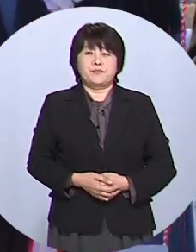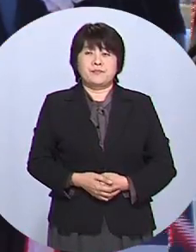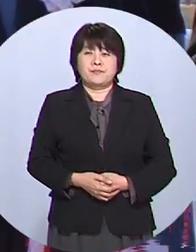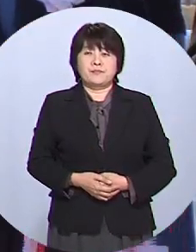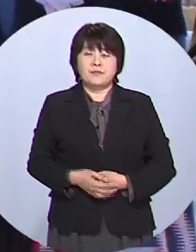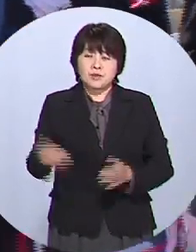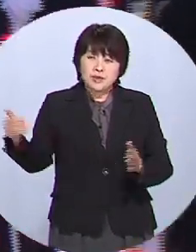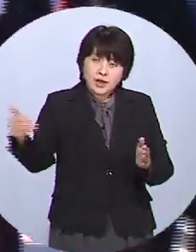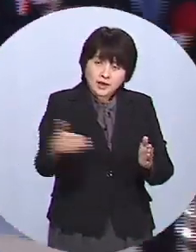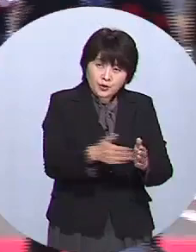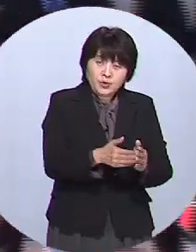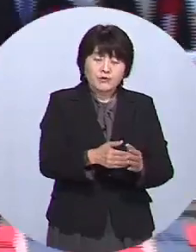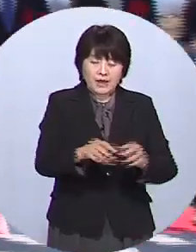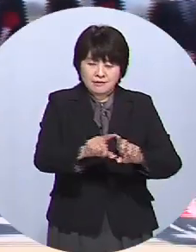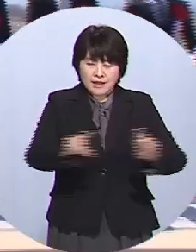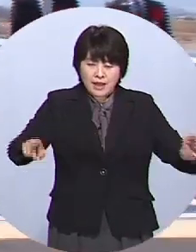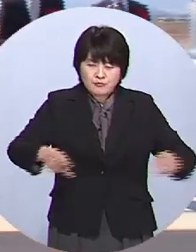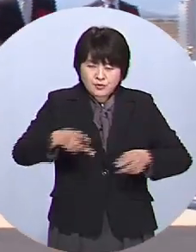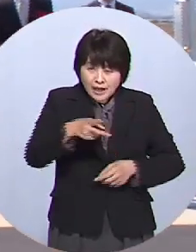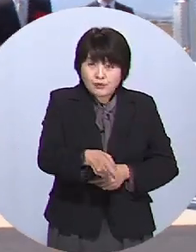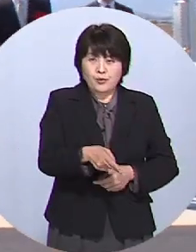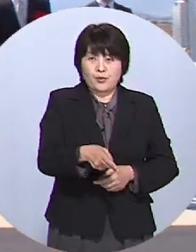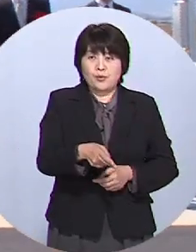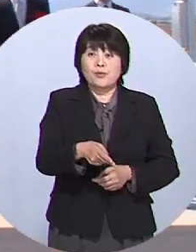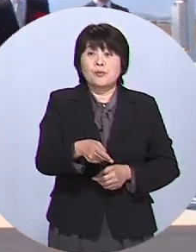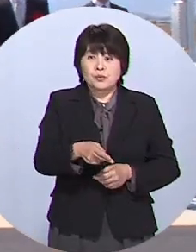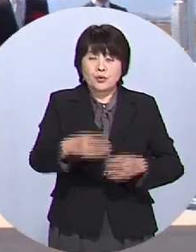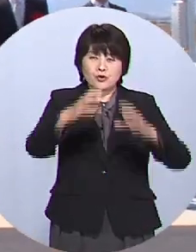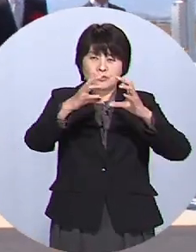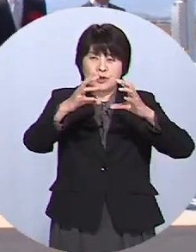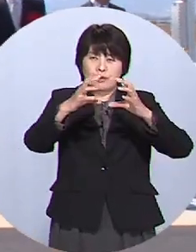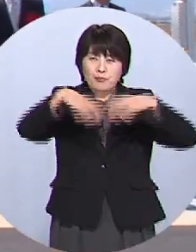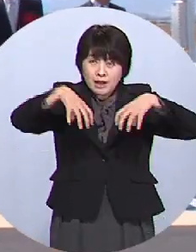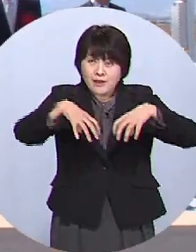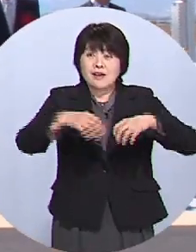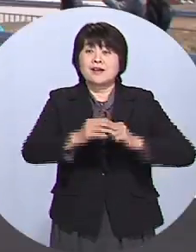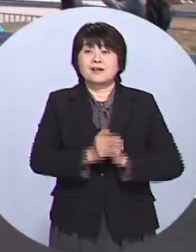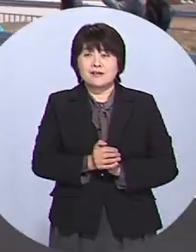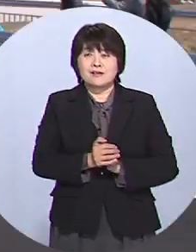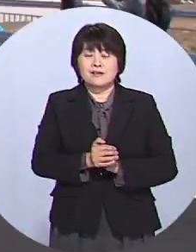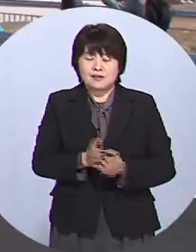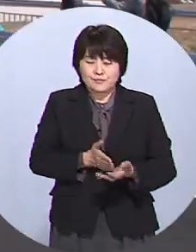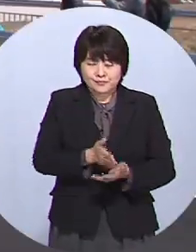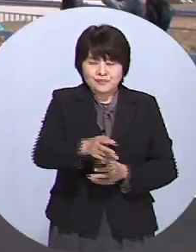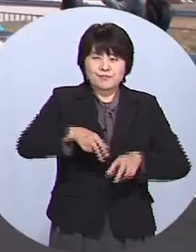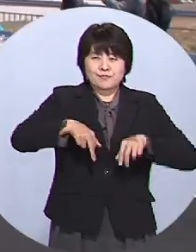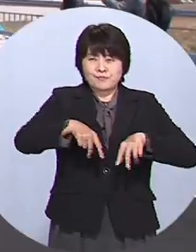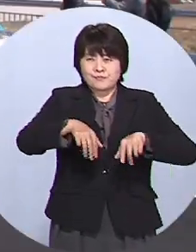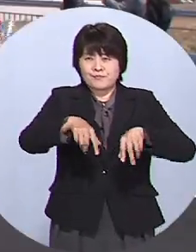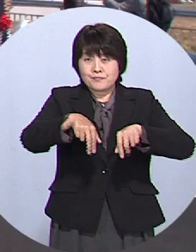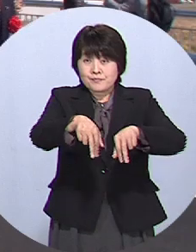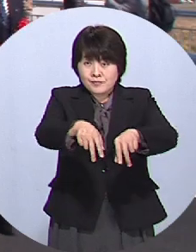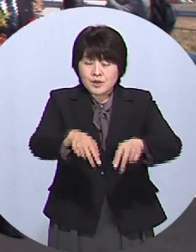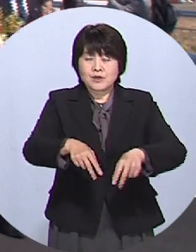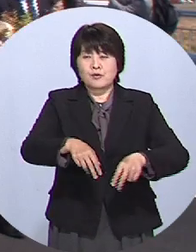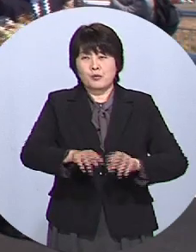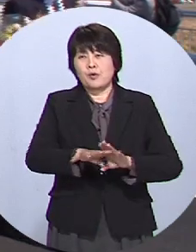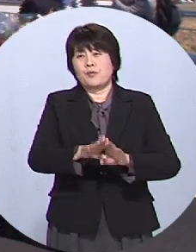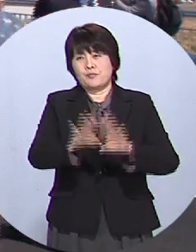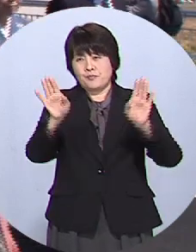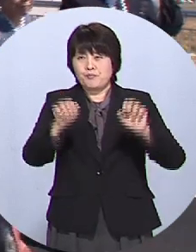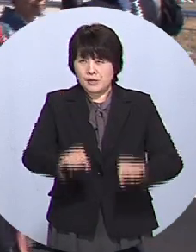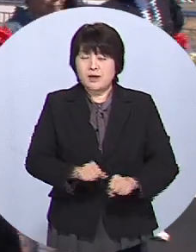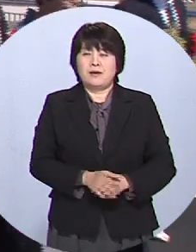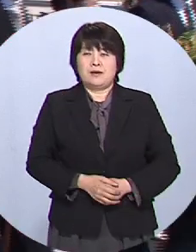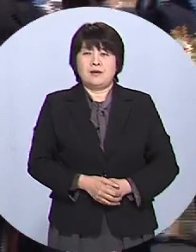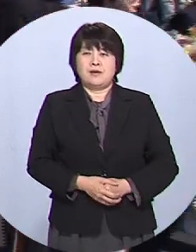式典の最後にはテープカットと同時にくす玉が割られ、開通した橋を歩く渡り初めが行われました